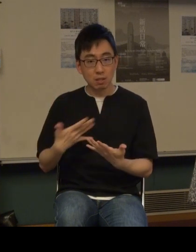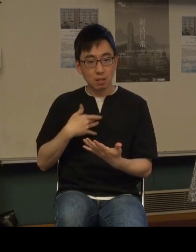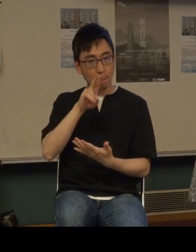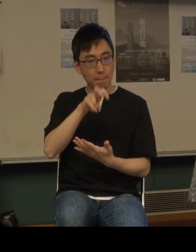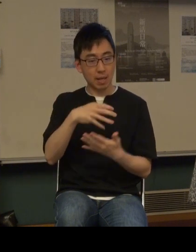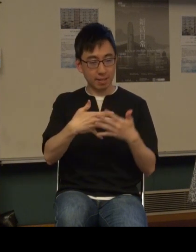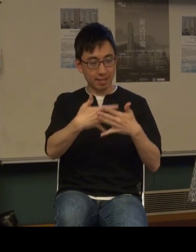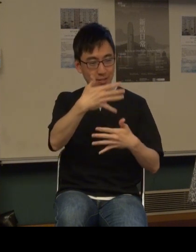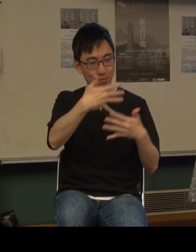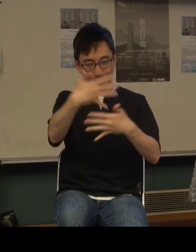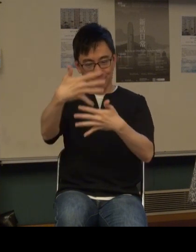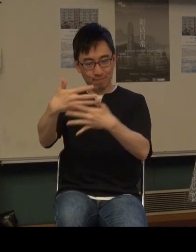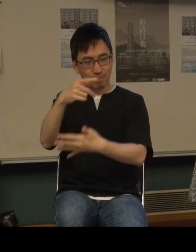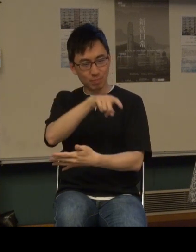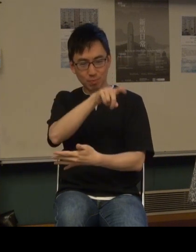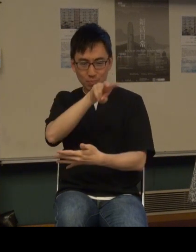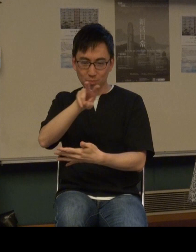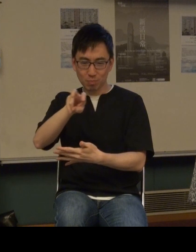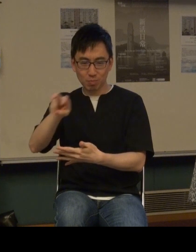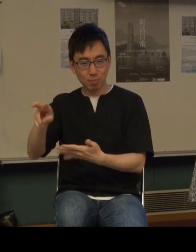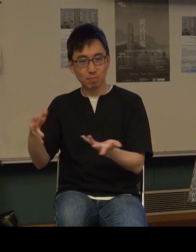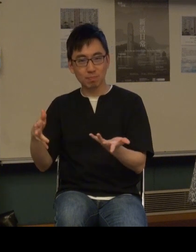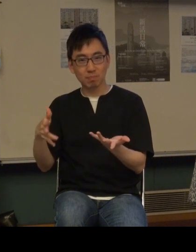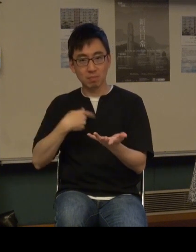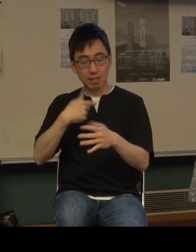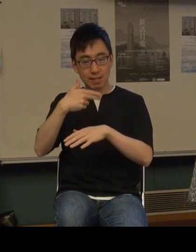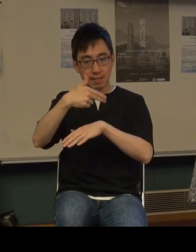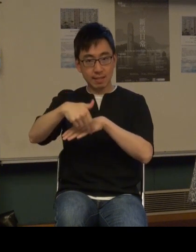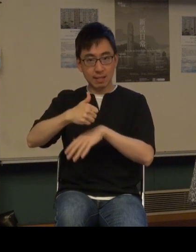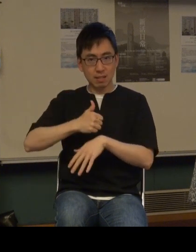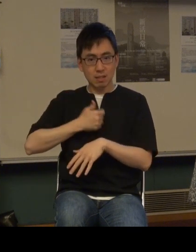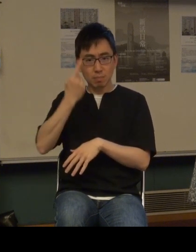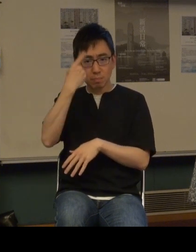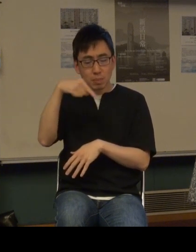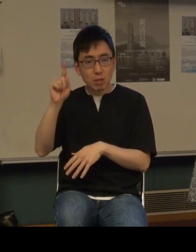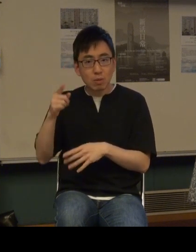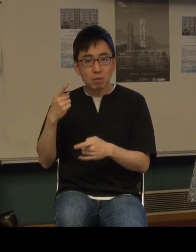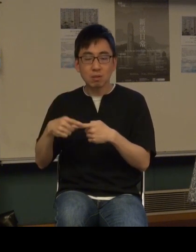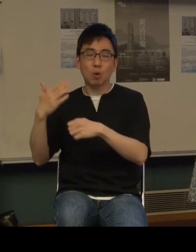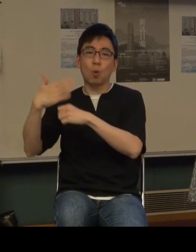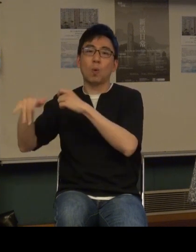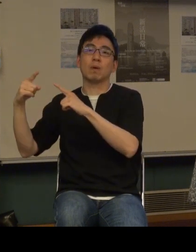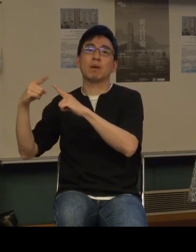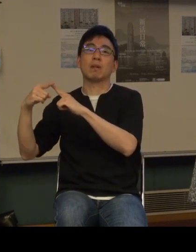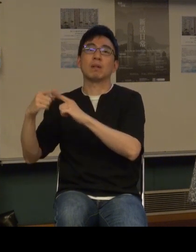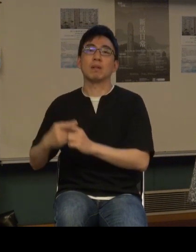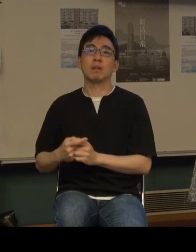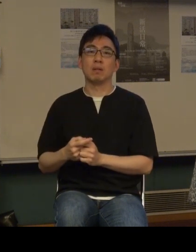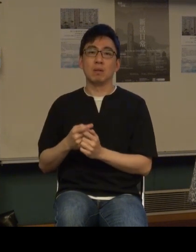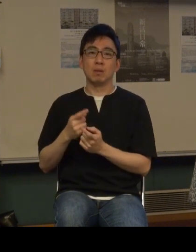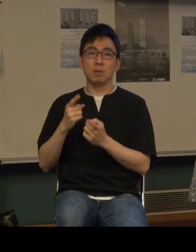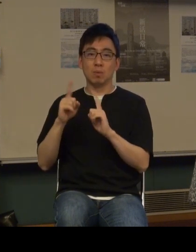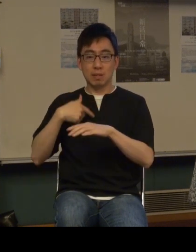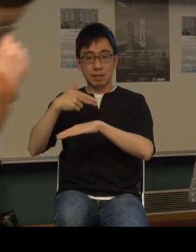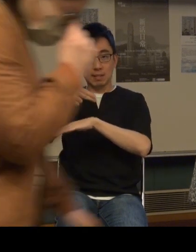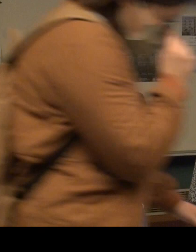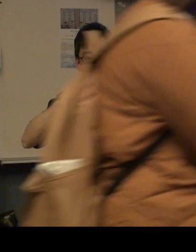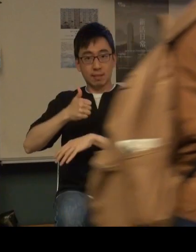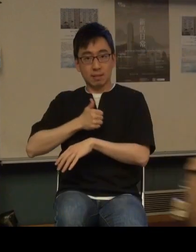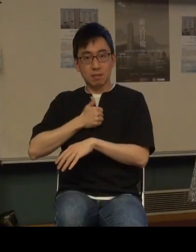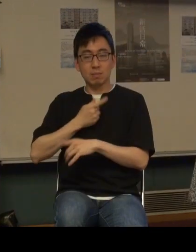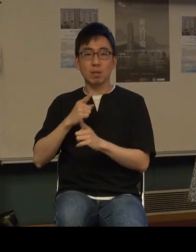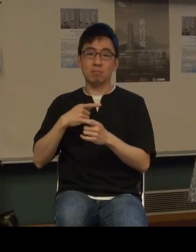咧，我哋好多時見到嘅佢哋嘅設計者咧，其實都係外國人嚟嘅。又或者咧，佢哋嘅設計者咧，都係